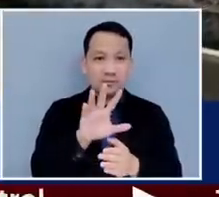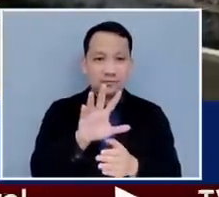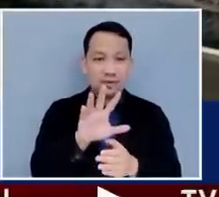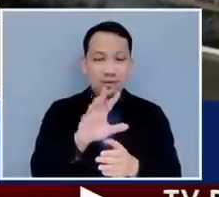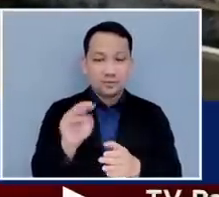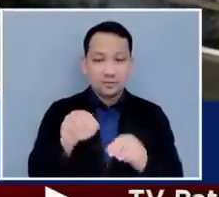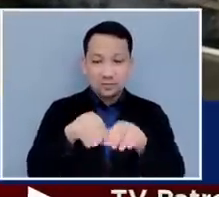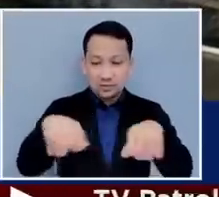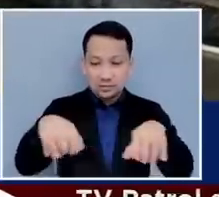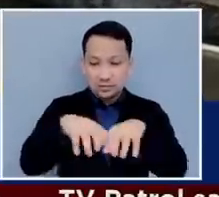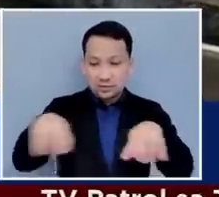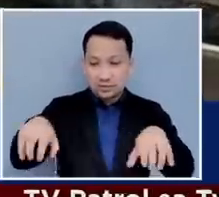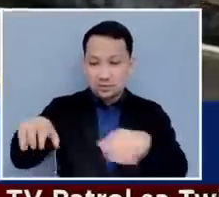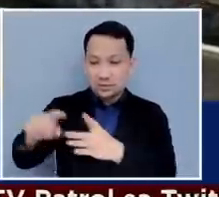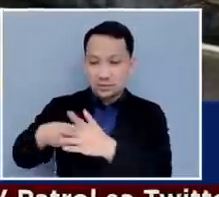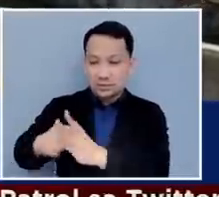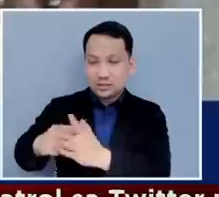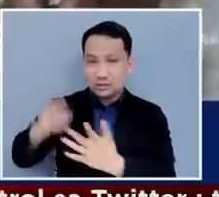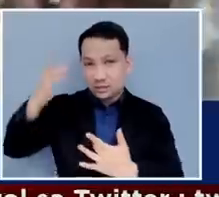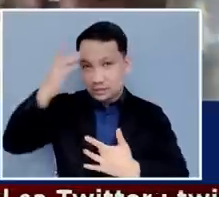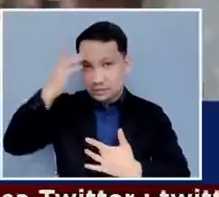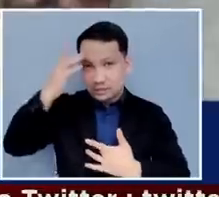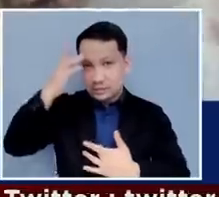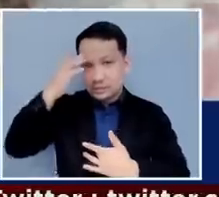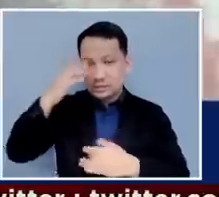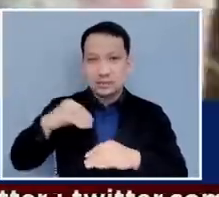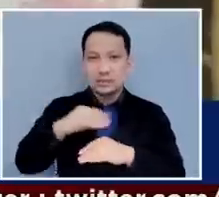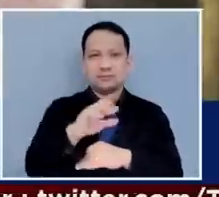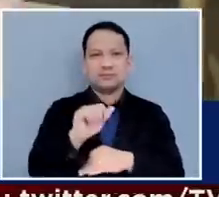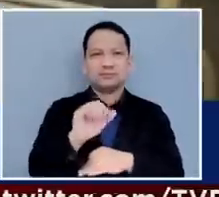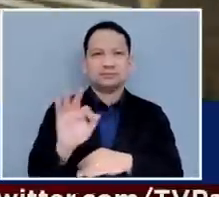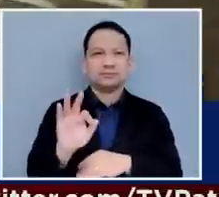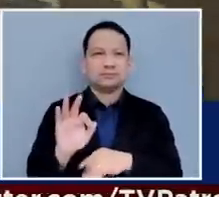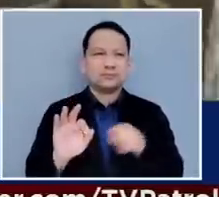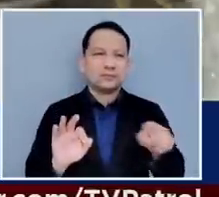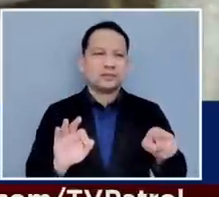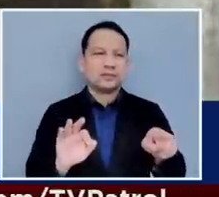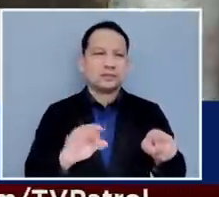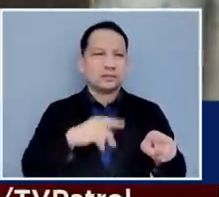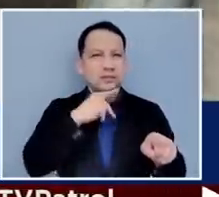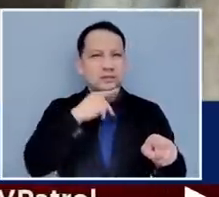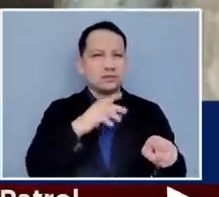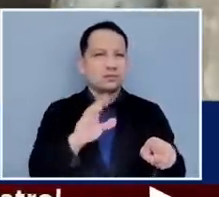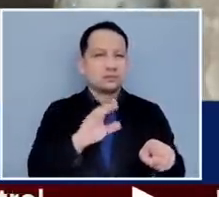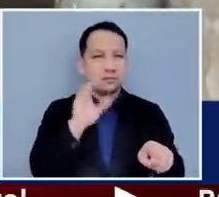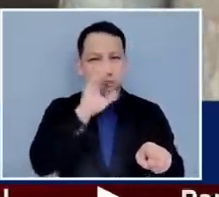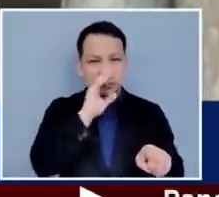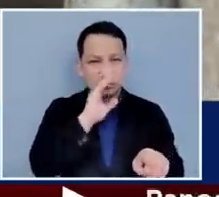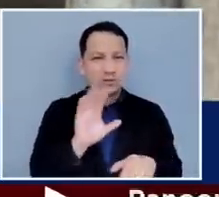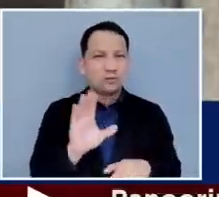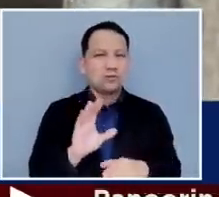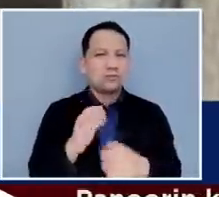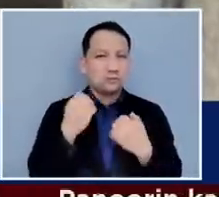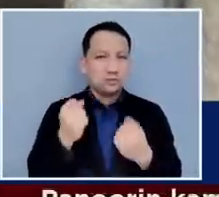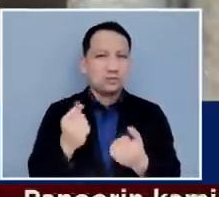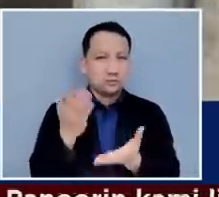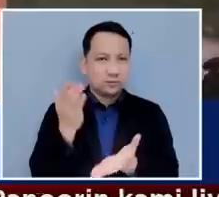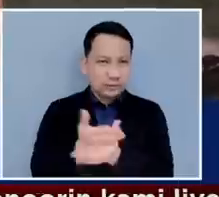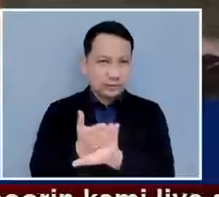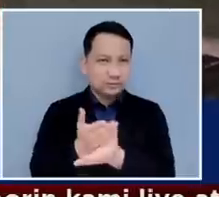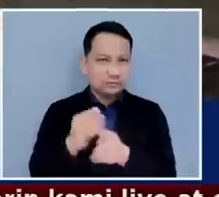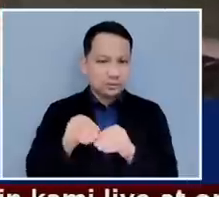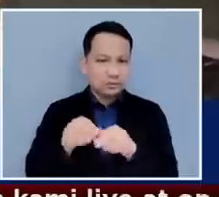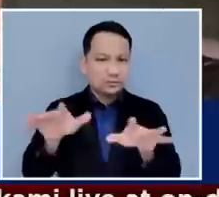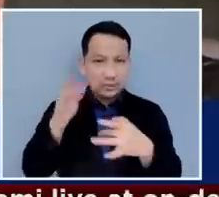na pinanggalingan ng ASF. Pero hiling ng mga magbababoy sa Cebu, masugpo na ang pagkalat ng sakit